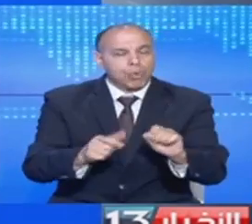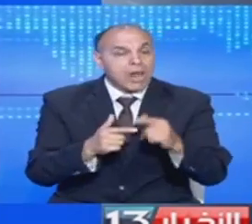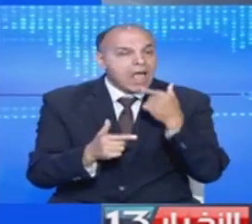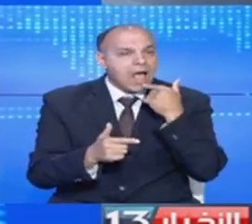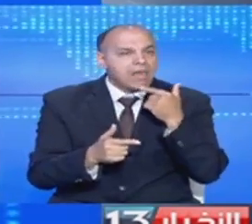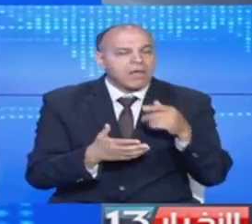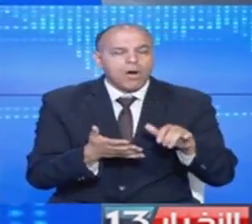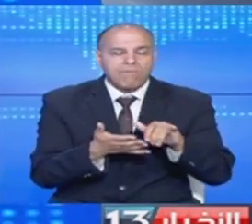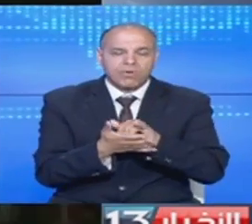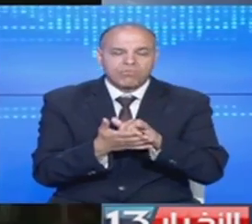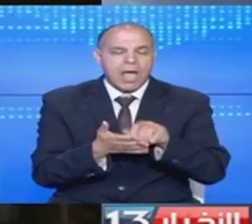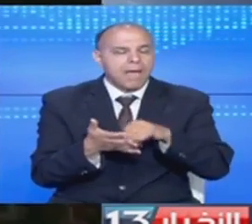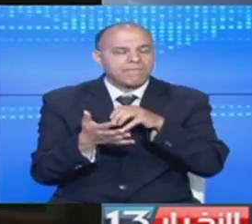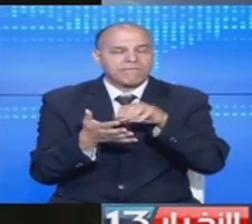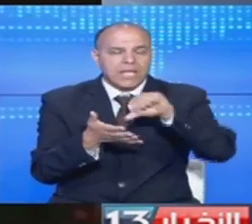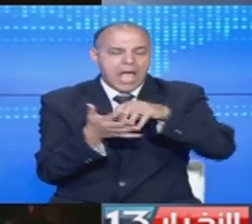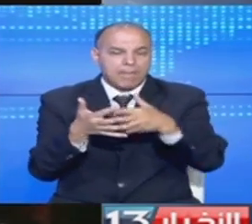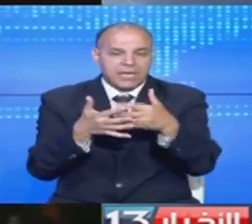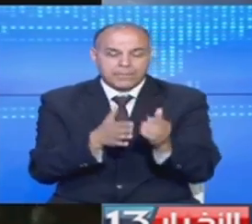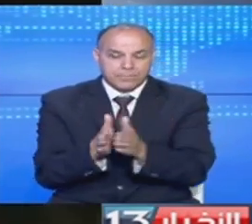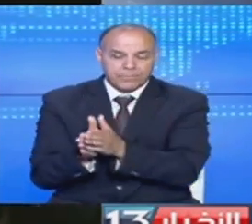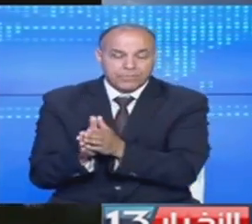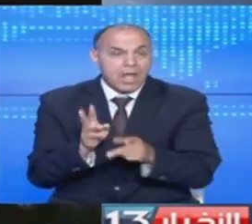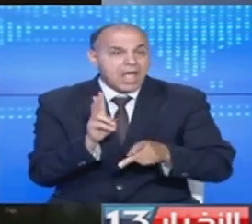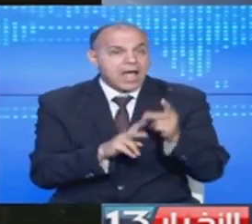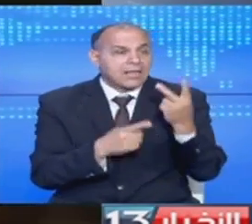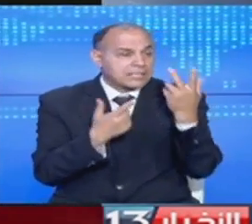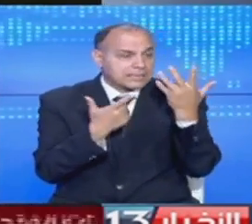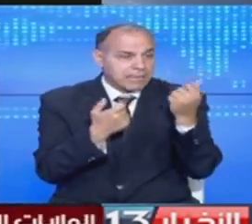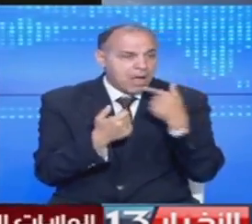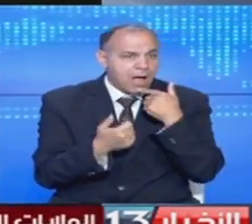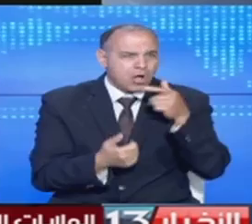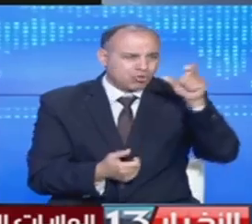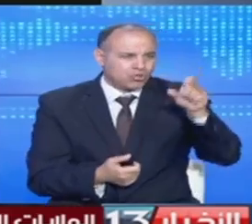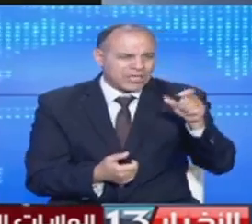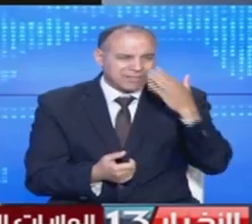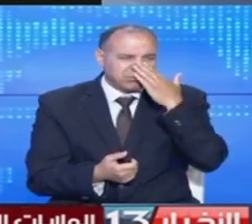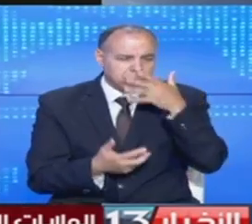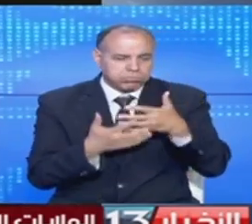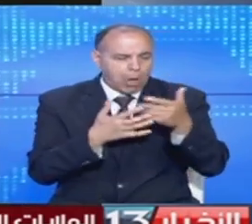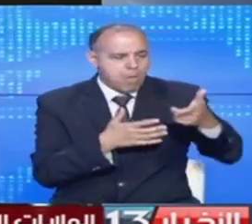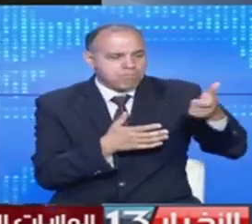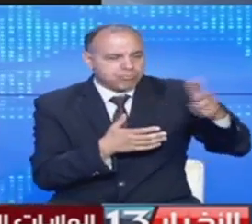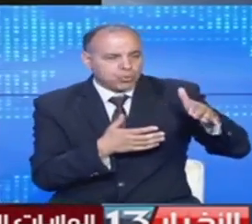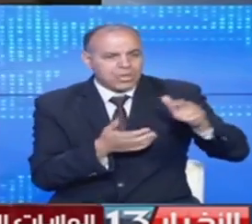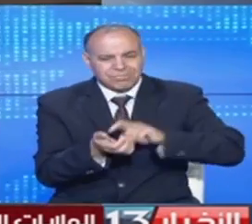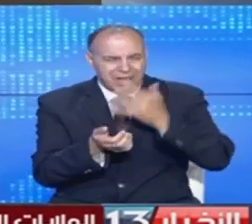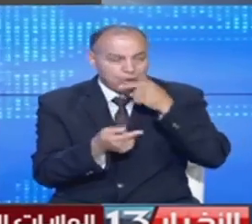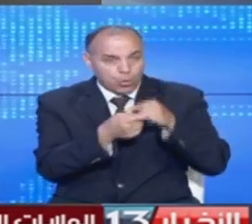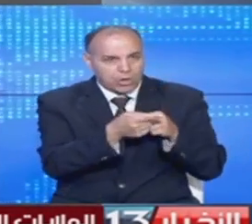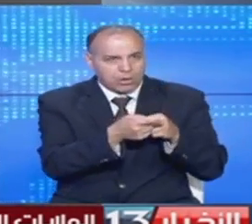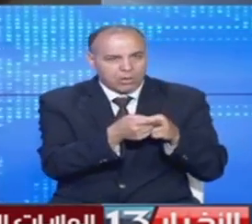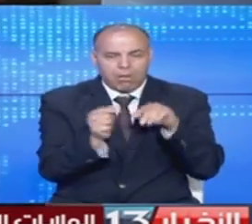في واشنطن. بعد أكثر من أسبوع على مقتل الرجل الأمريكي جورج فلويد ذي الأصول الأفريقية